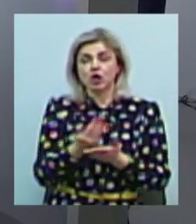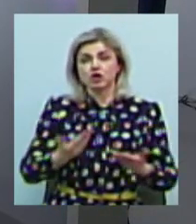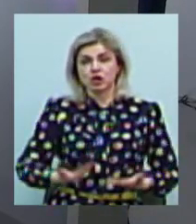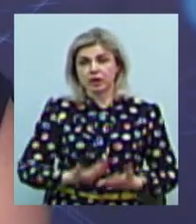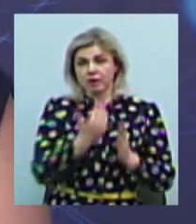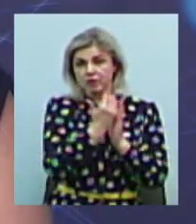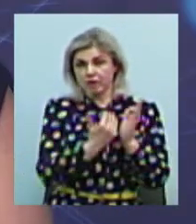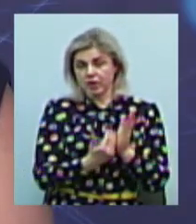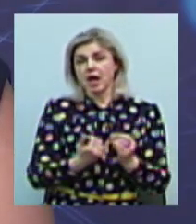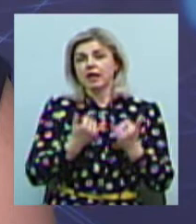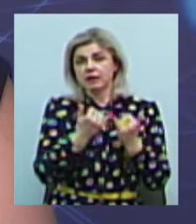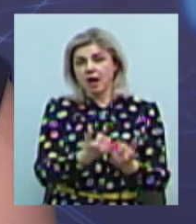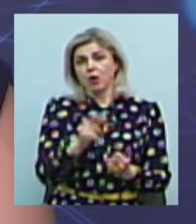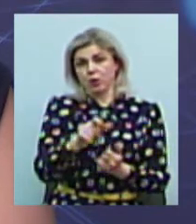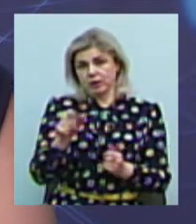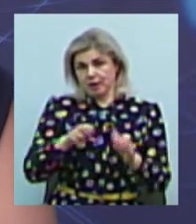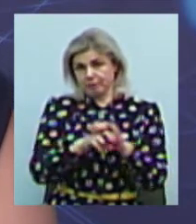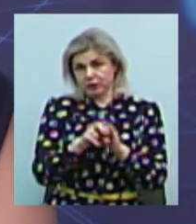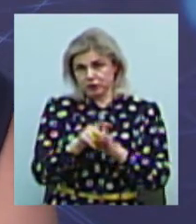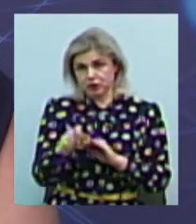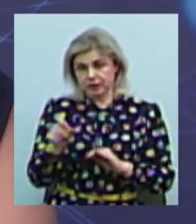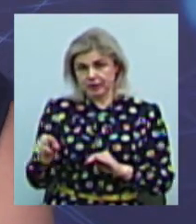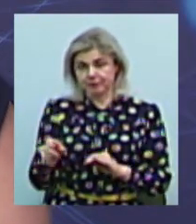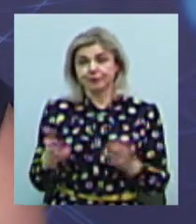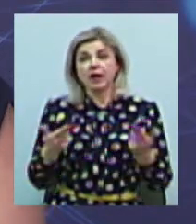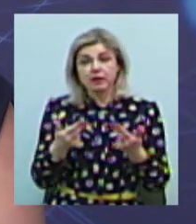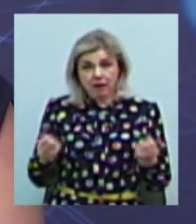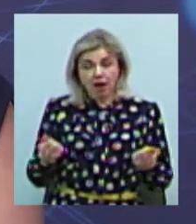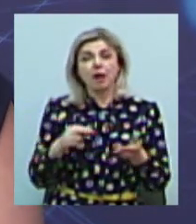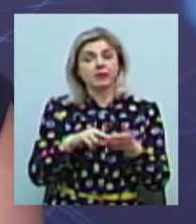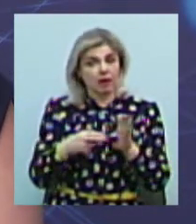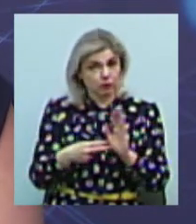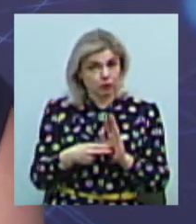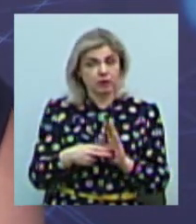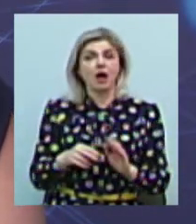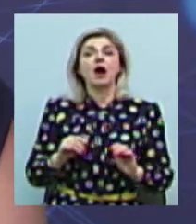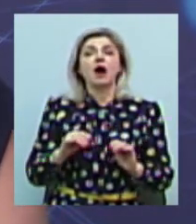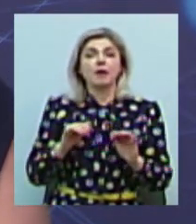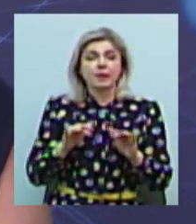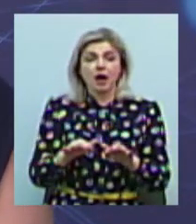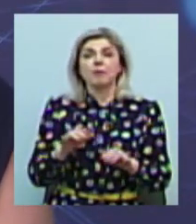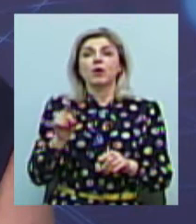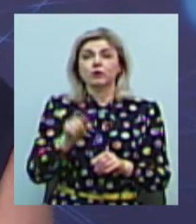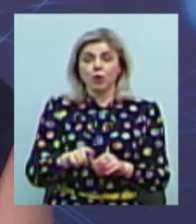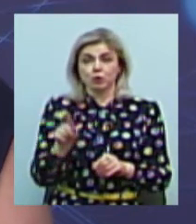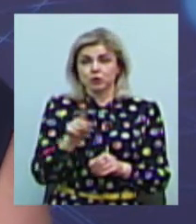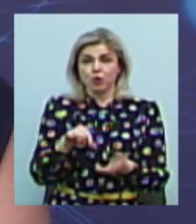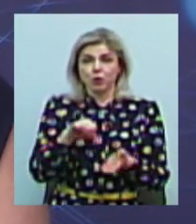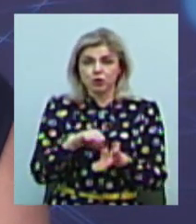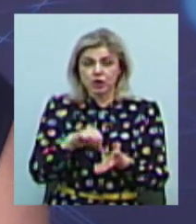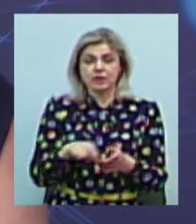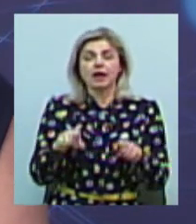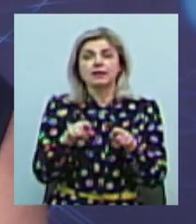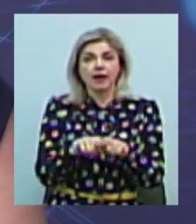для внутрішньопереміщених осіб? Звичайно, плануємо. Справа в тому, що приймати участь в таких, ну,